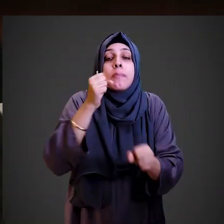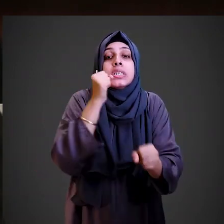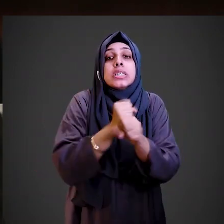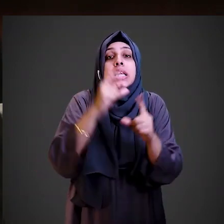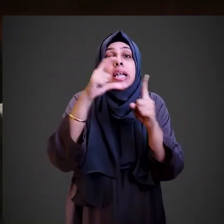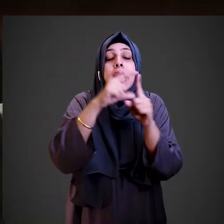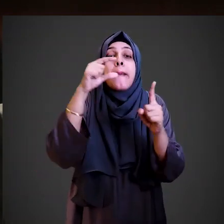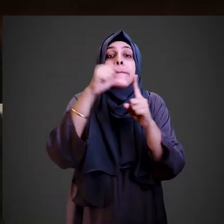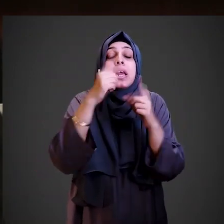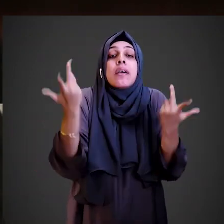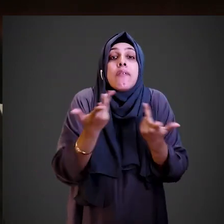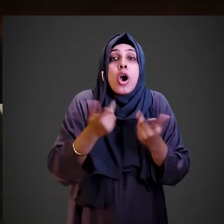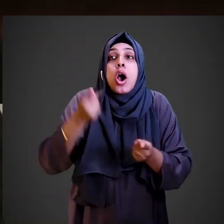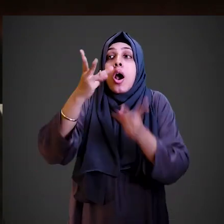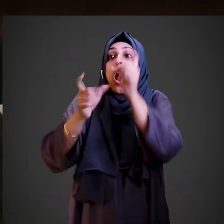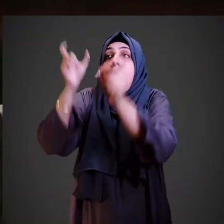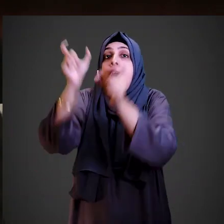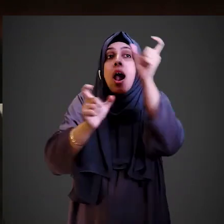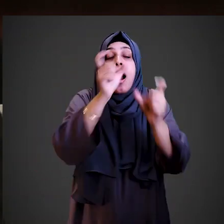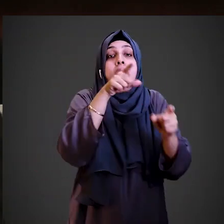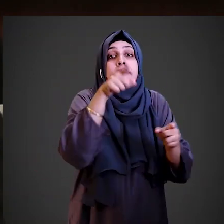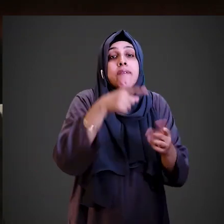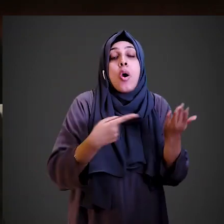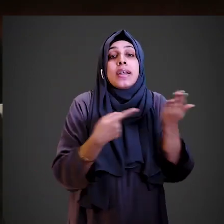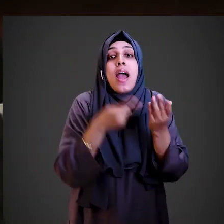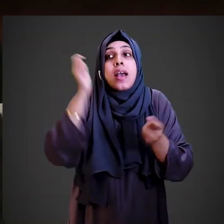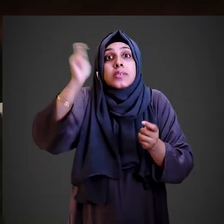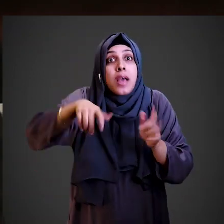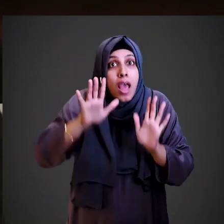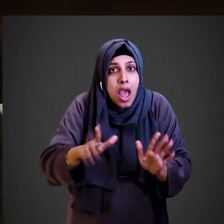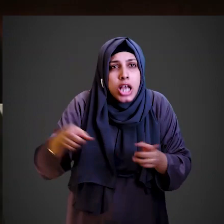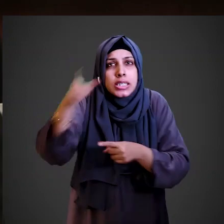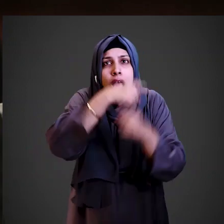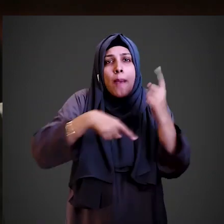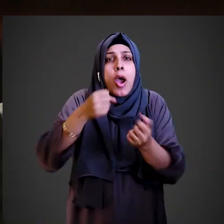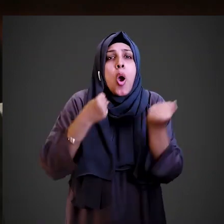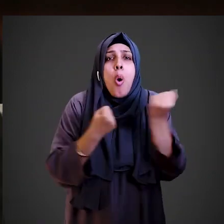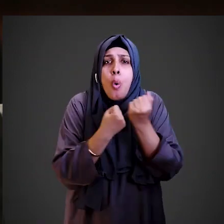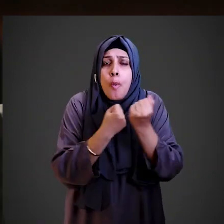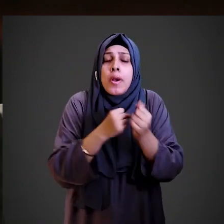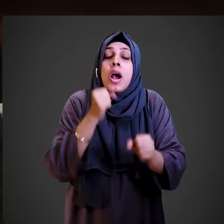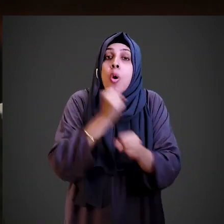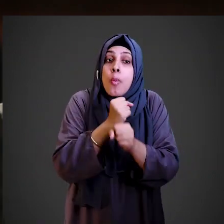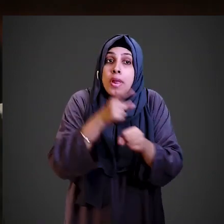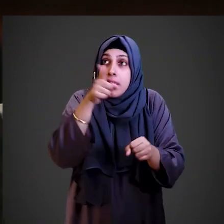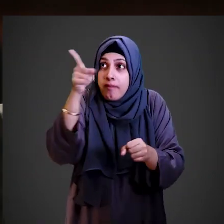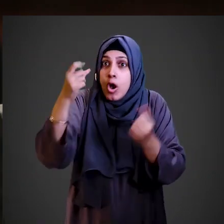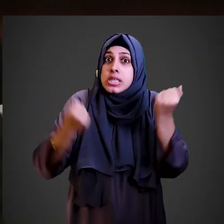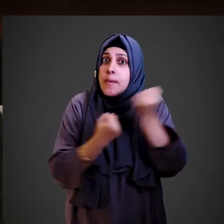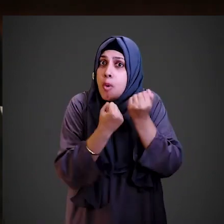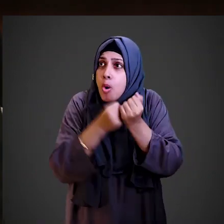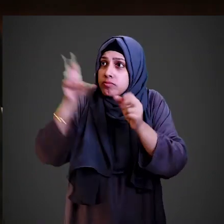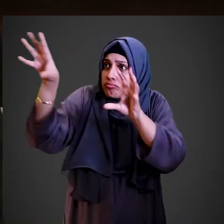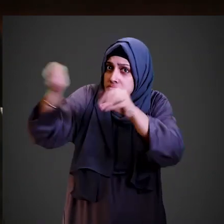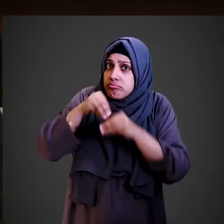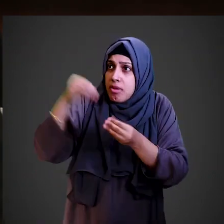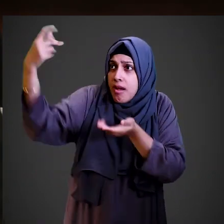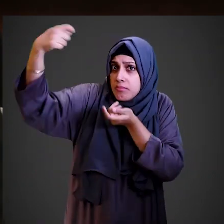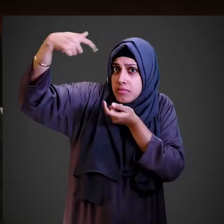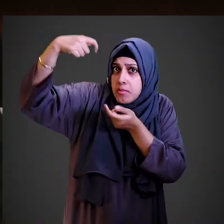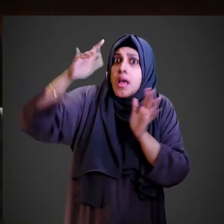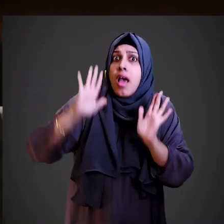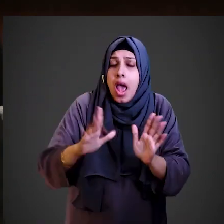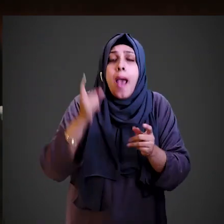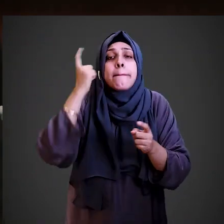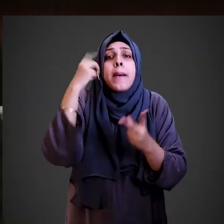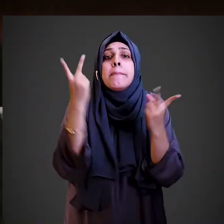جیسے کہ کتنے لوگ ہیں جو کہ ٹیکس پے کرتے ہیں، کتنے لوگ ہیں جو کہ حکومت سے کسی قسم کی سبسڈی یا کسی قسم کا کوئی انکم سپورٹ